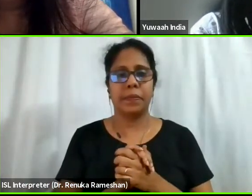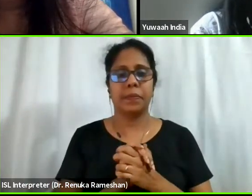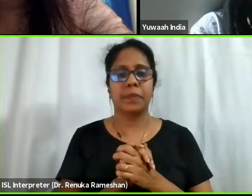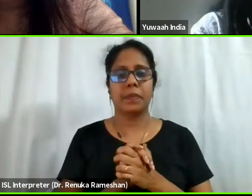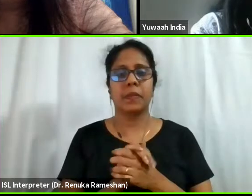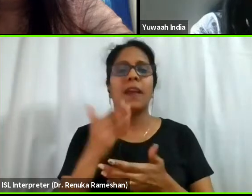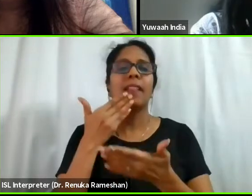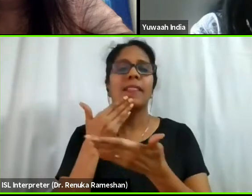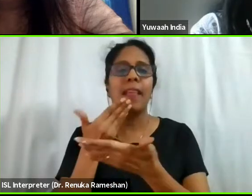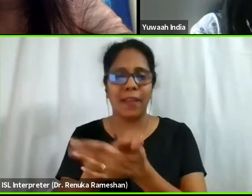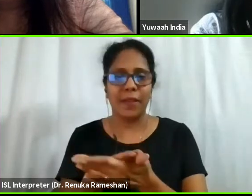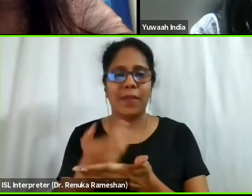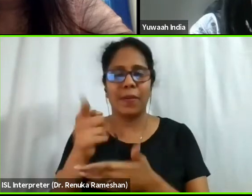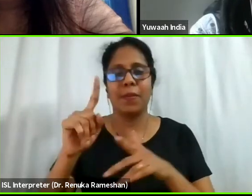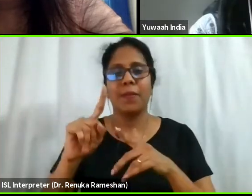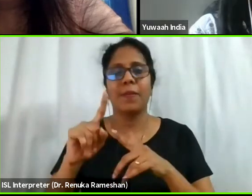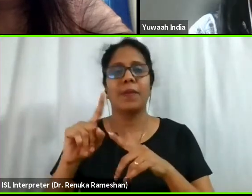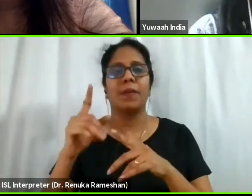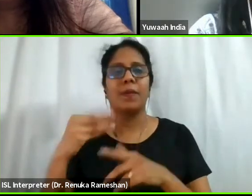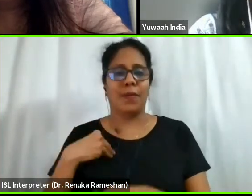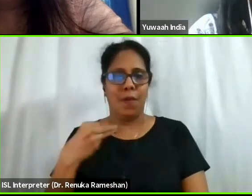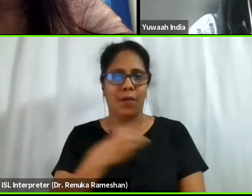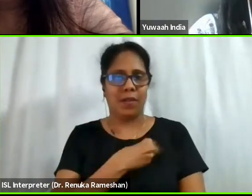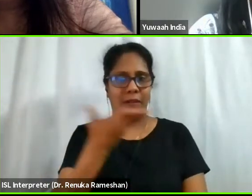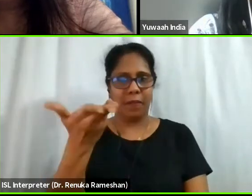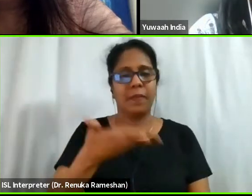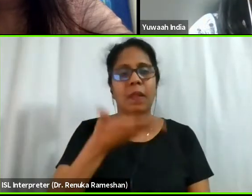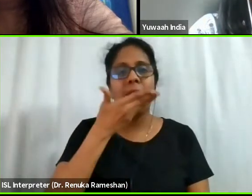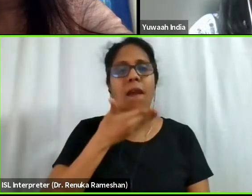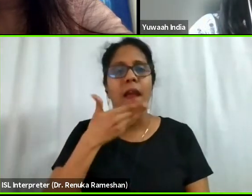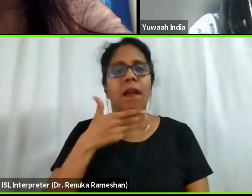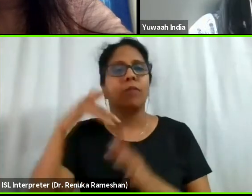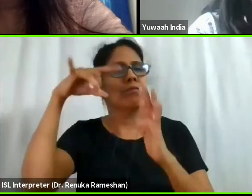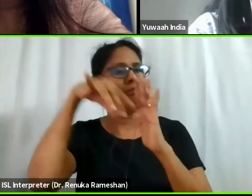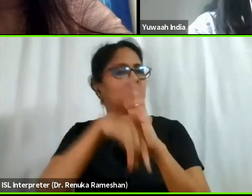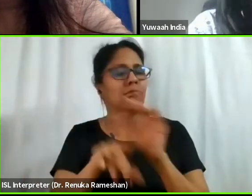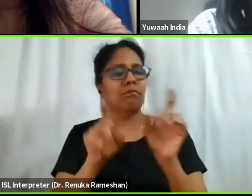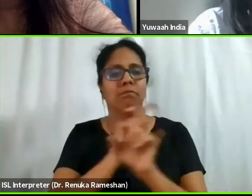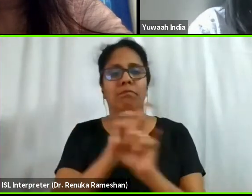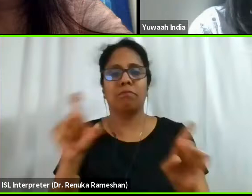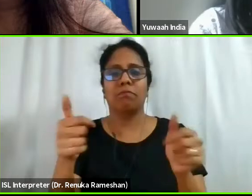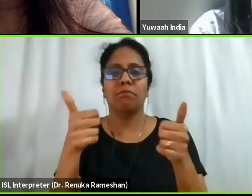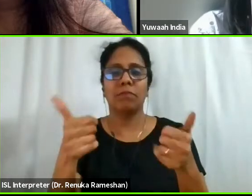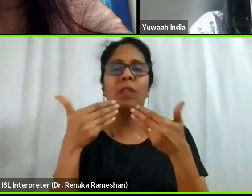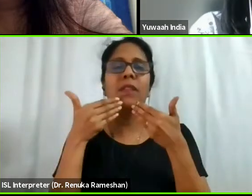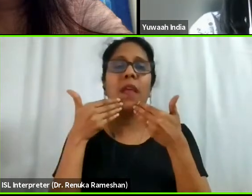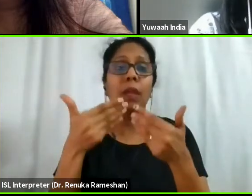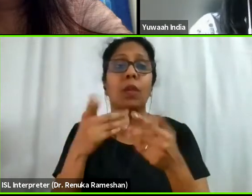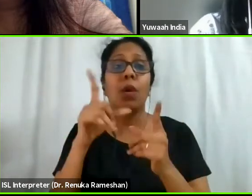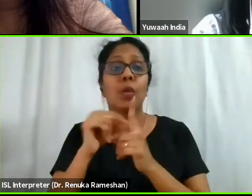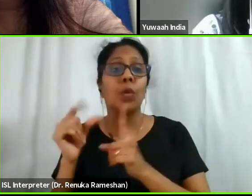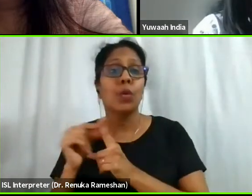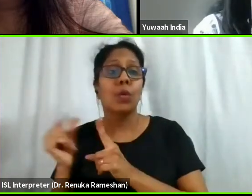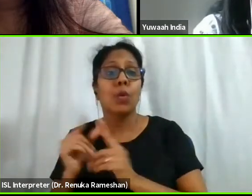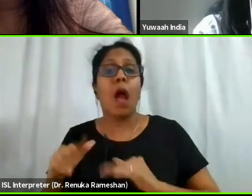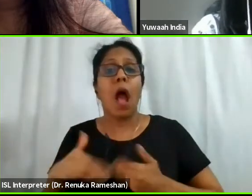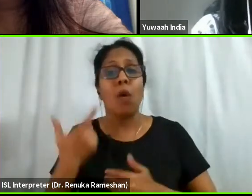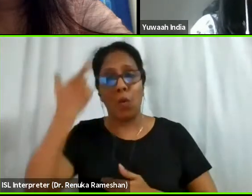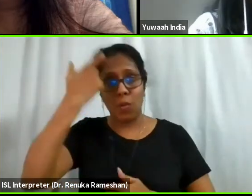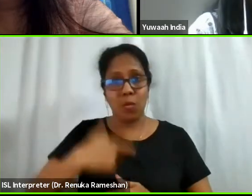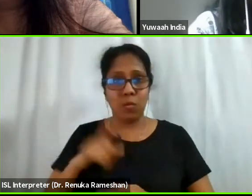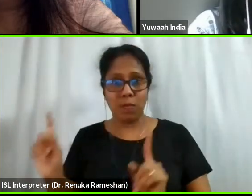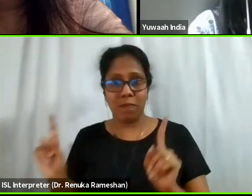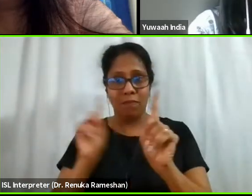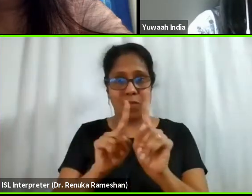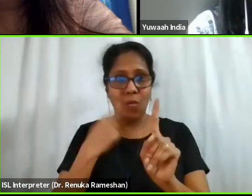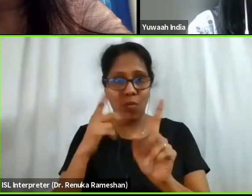थैंक यू डॉक्टर जयंती। काफी विस्तार से आपने समझाया कि क्या क्या कर सकते हैं केयर गिवर्स। कुछ